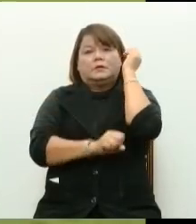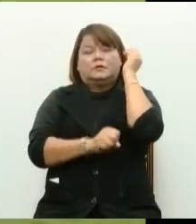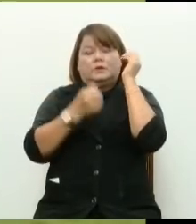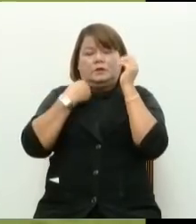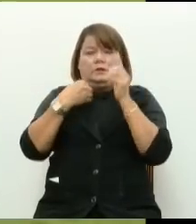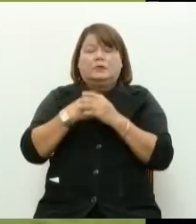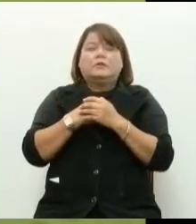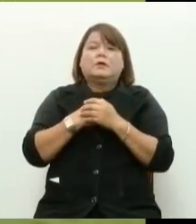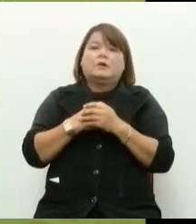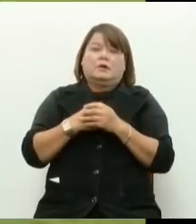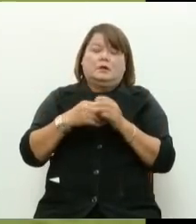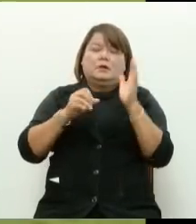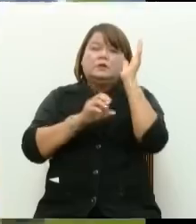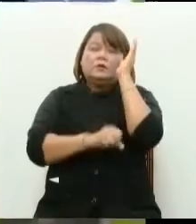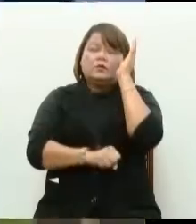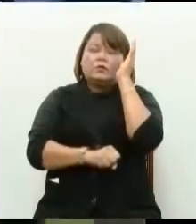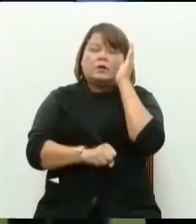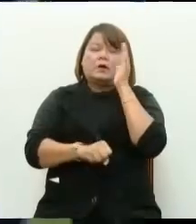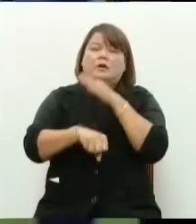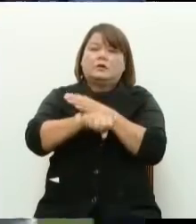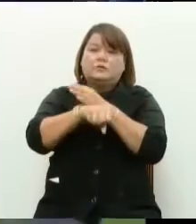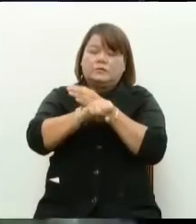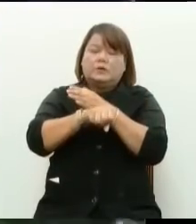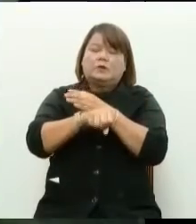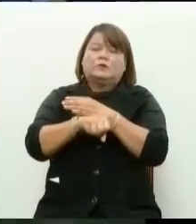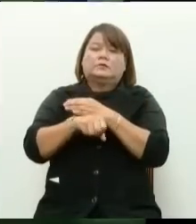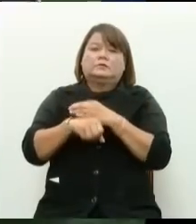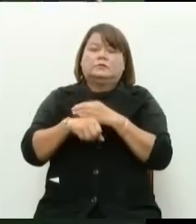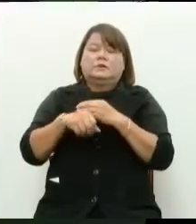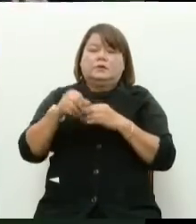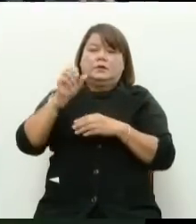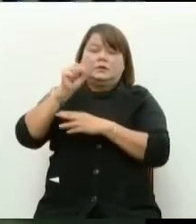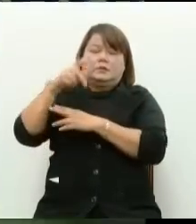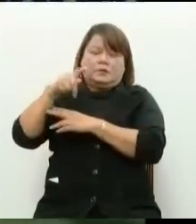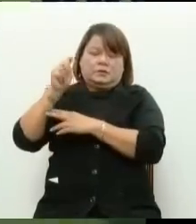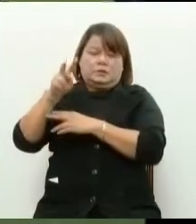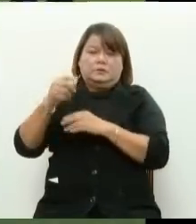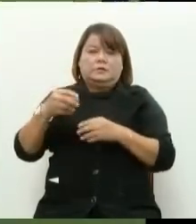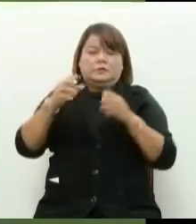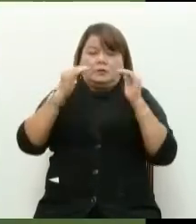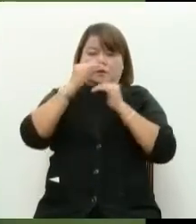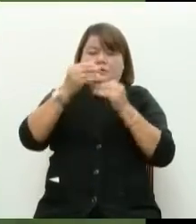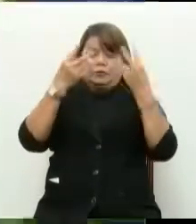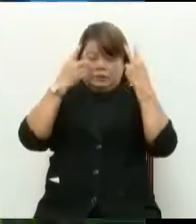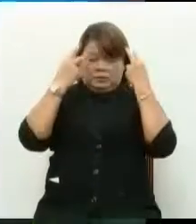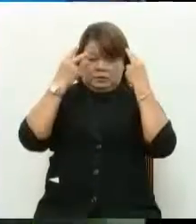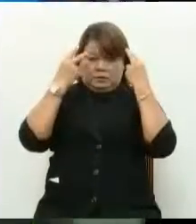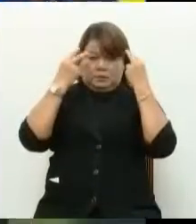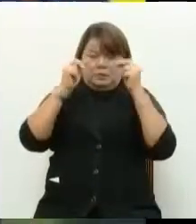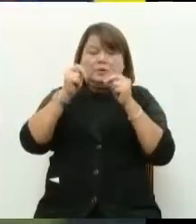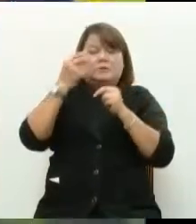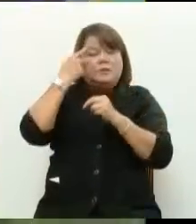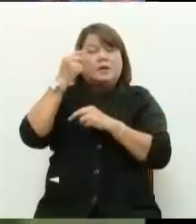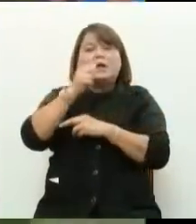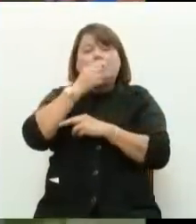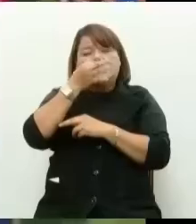ายูธฟุตบอลคลินิกกันค่ะ ตามที่สปท.ได้กำหนดนโยบายเป้าหมายการศึกษาเพื่ออาชีพและสร้างขีด